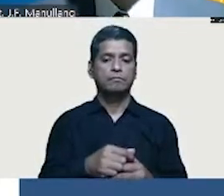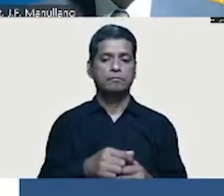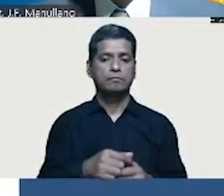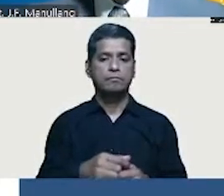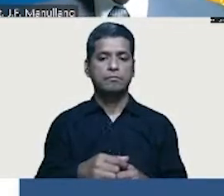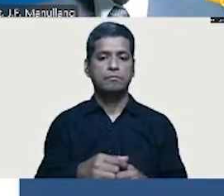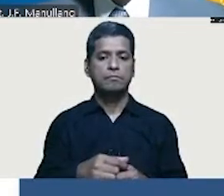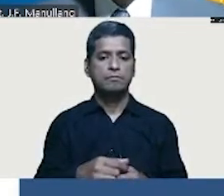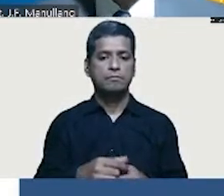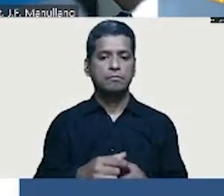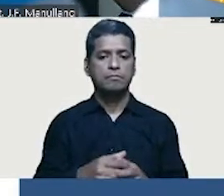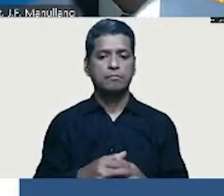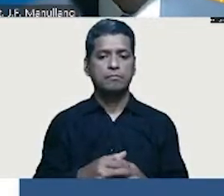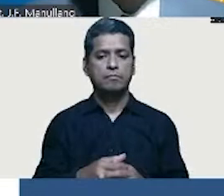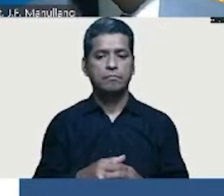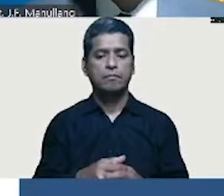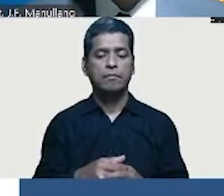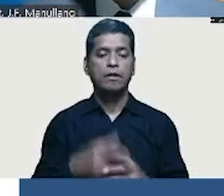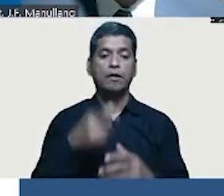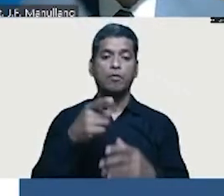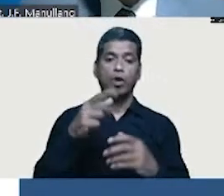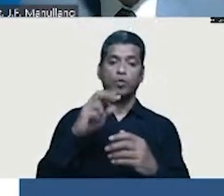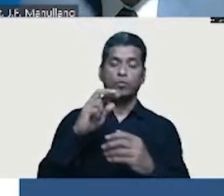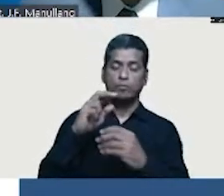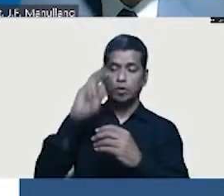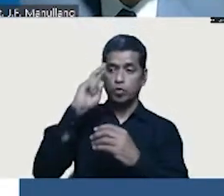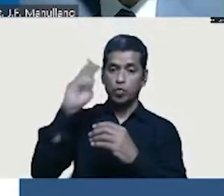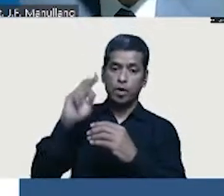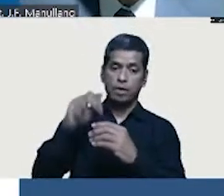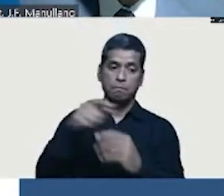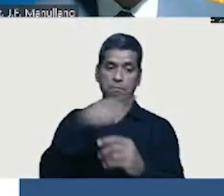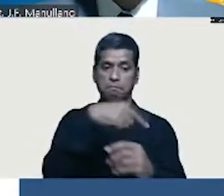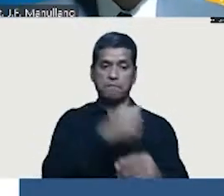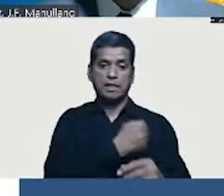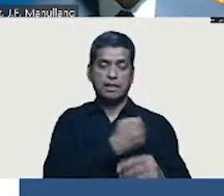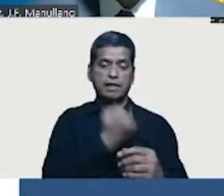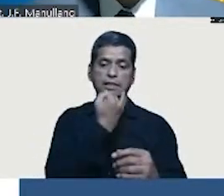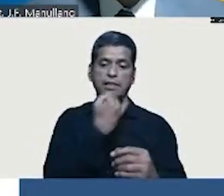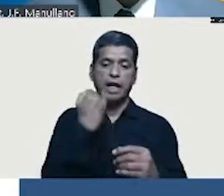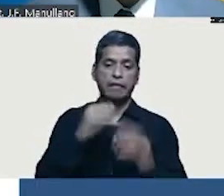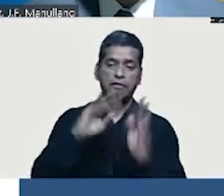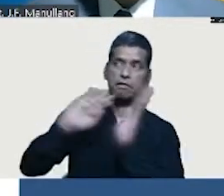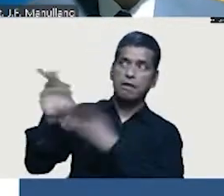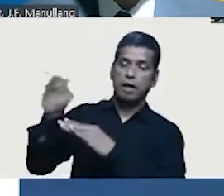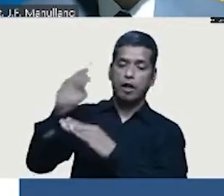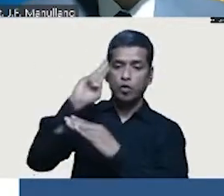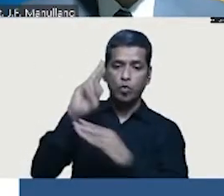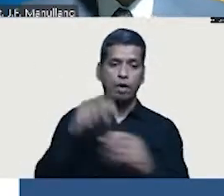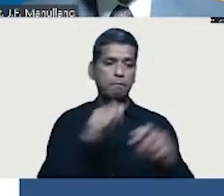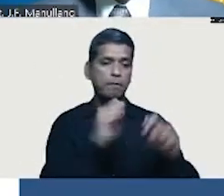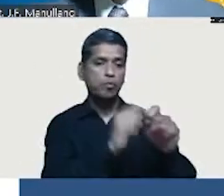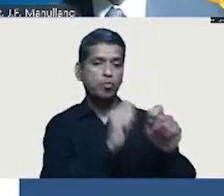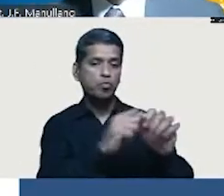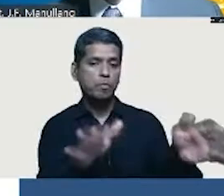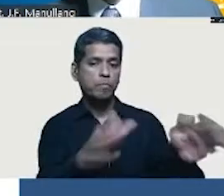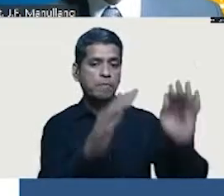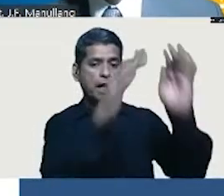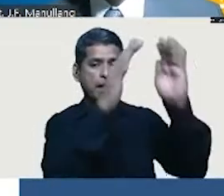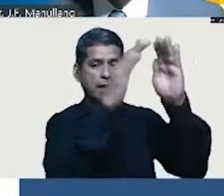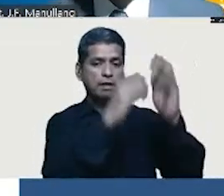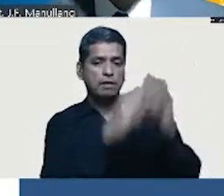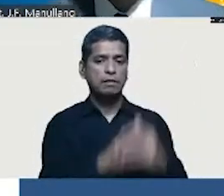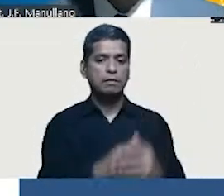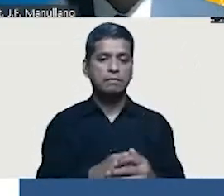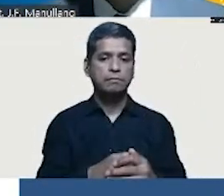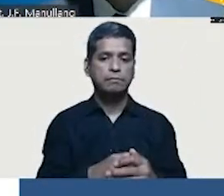coba mencari sesuatu yang mungkin mereka merasa lebih hebat daripada Tuhan tetapi tuhan katakan apa Eh ingat-ingat